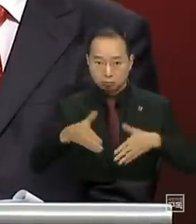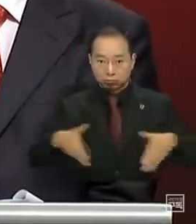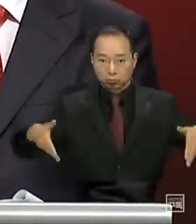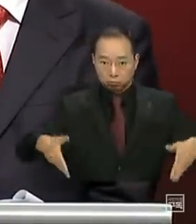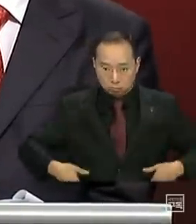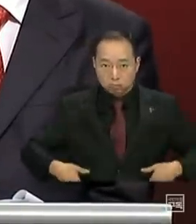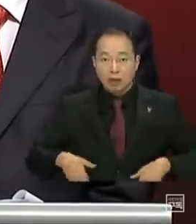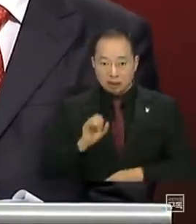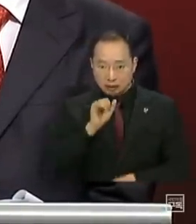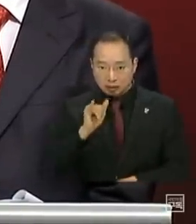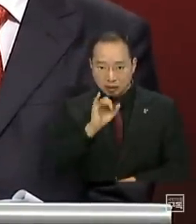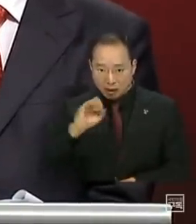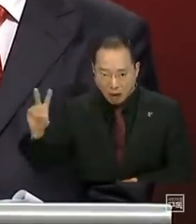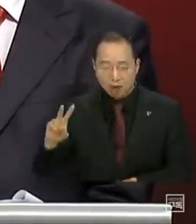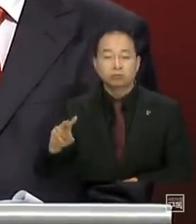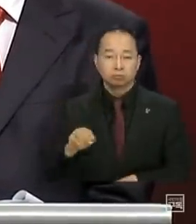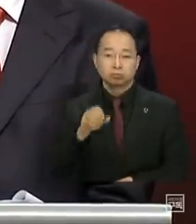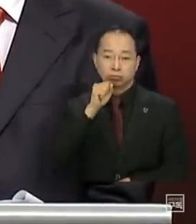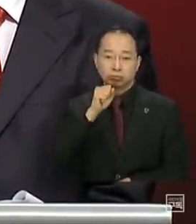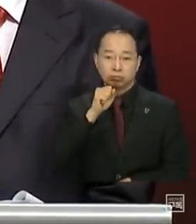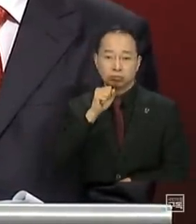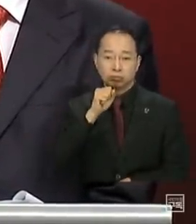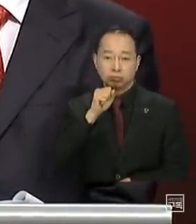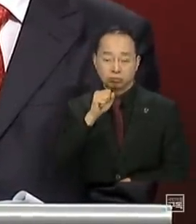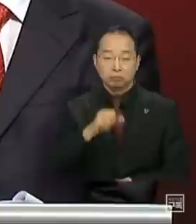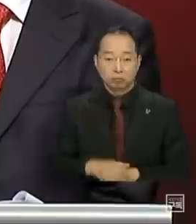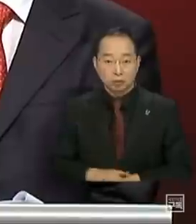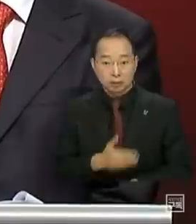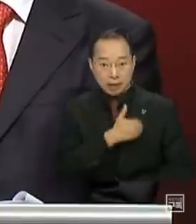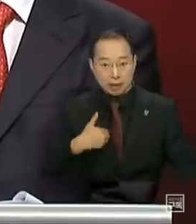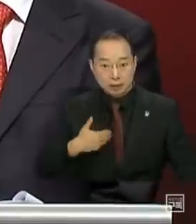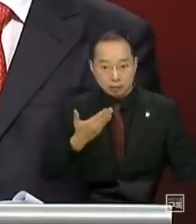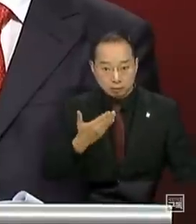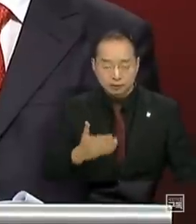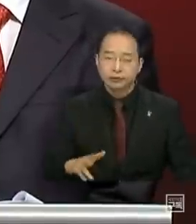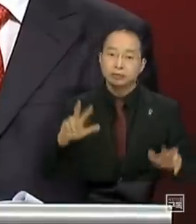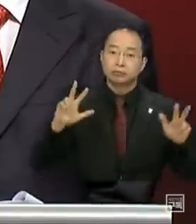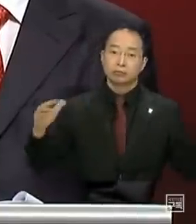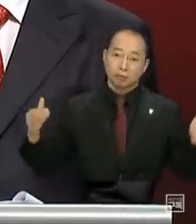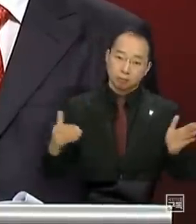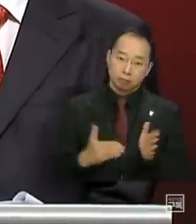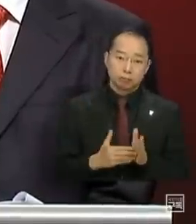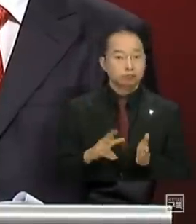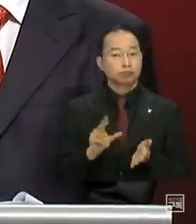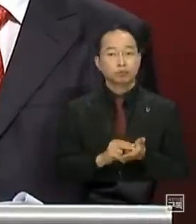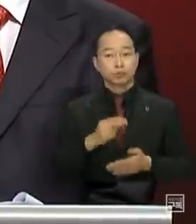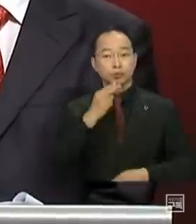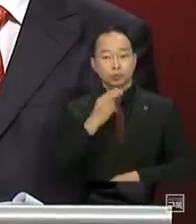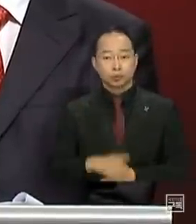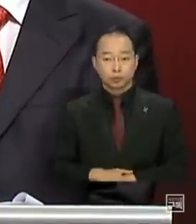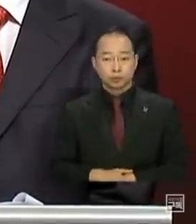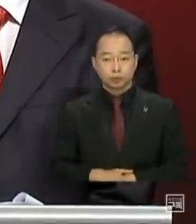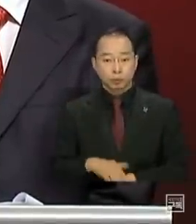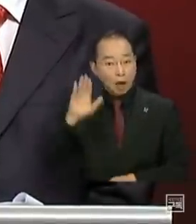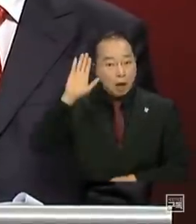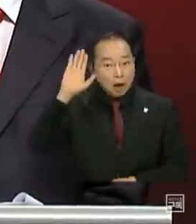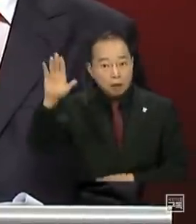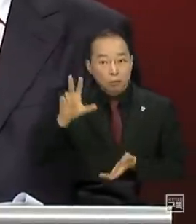안 된다고 봅니다. 예, 예. 그런 점에서는 자신 있으시죠? 지금까지는 그렇죠. 그럼 앞으로가 문제가